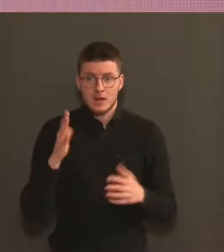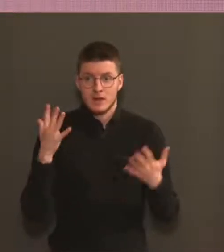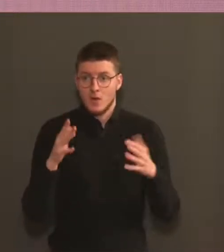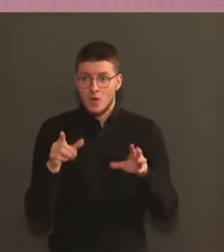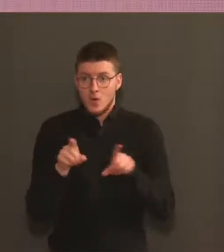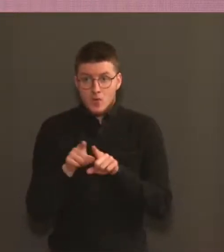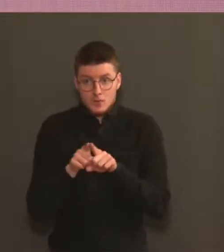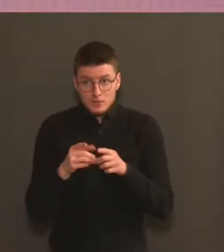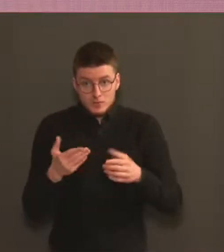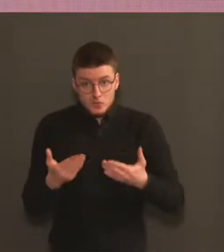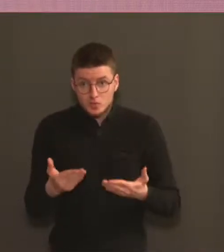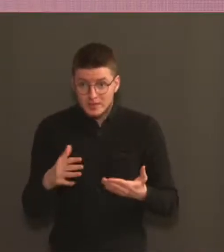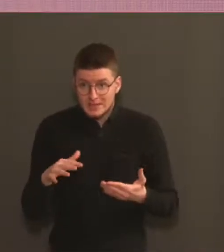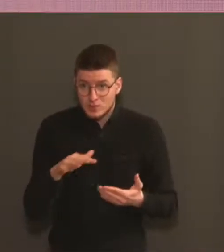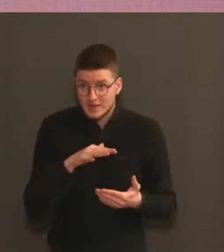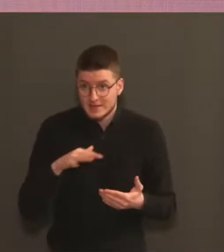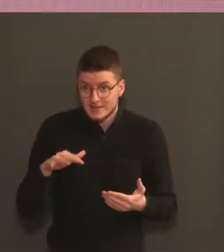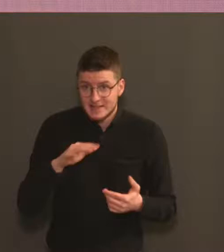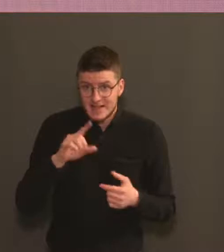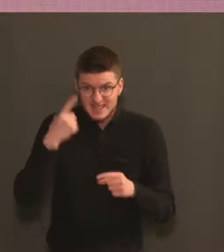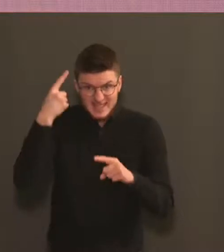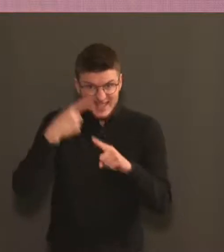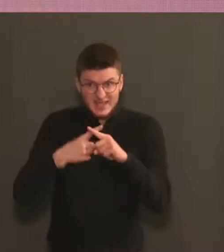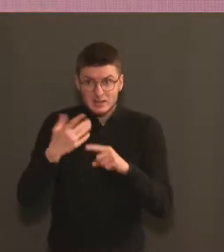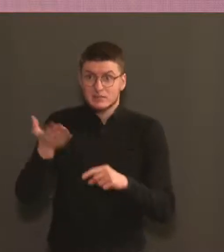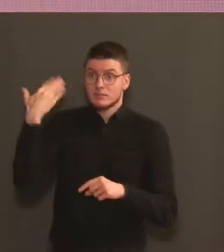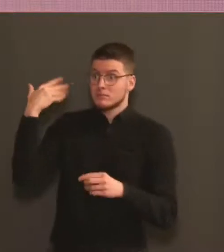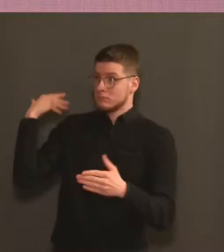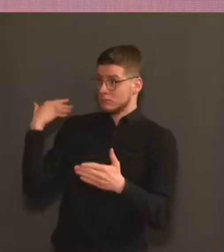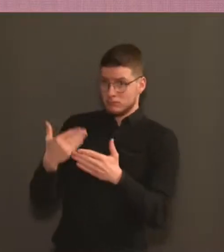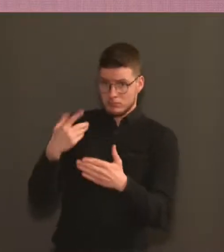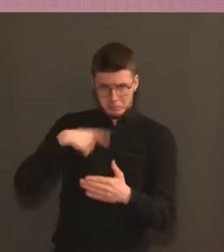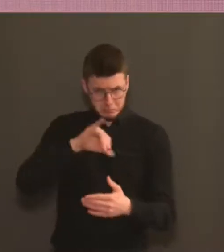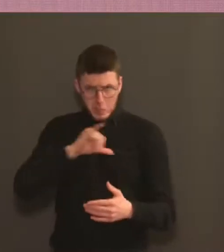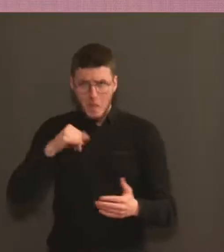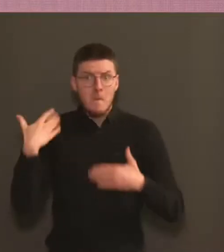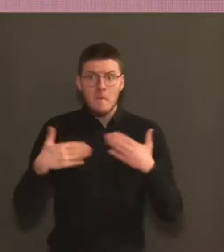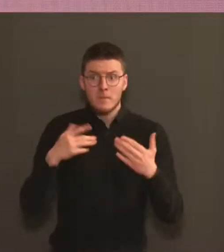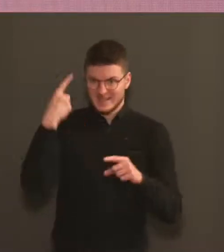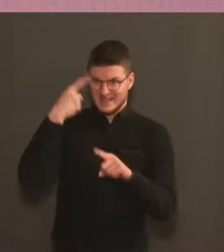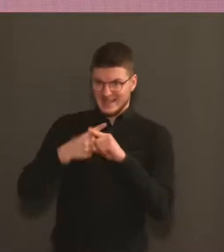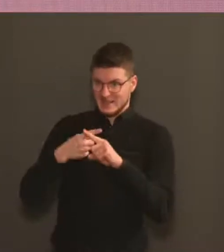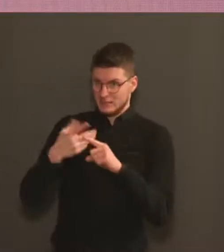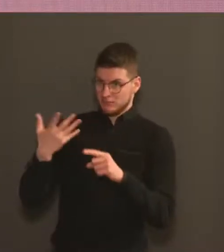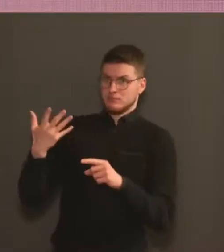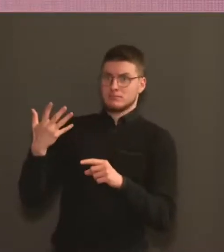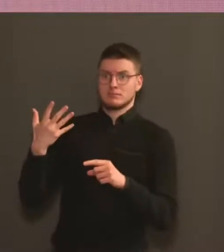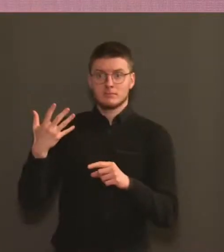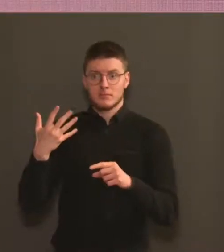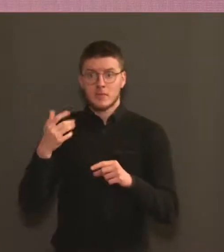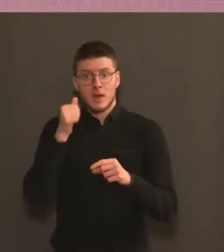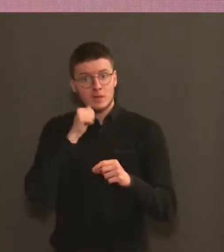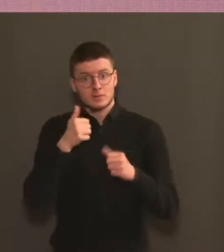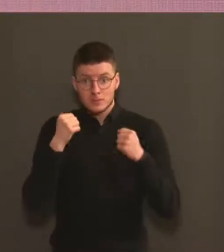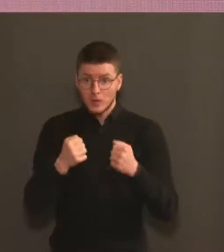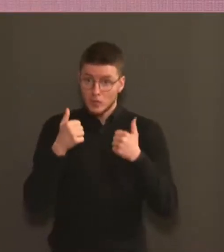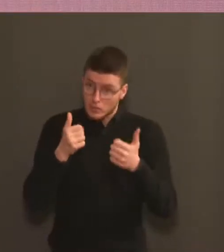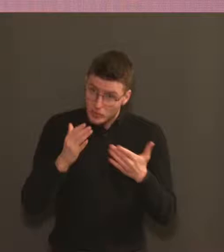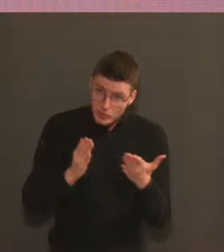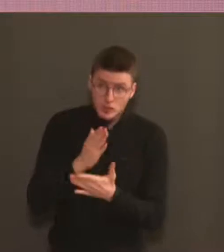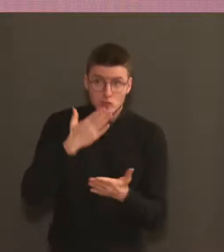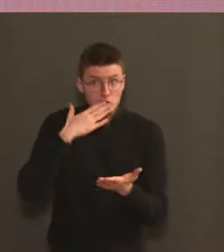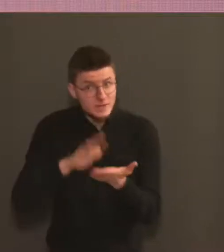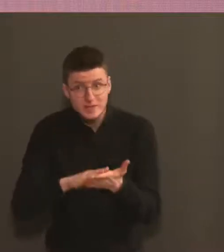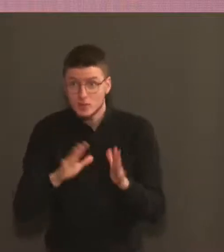geziene situatie. En we kunnen er alleen maar een succes van maken als iedereen